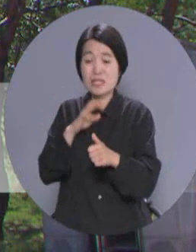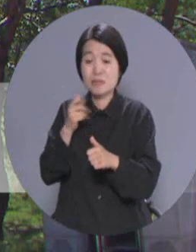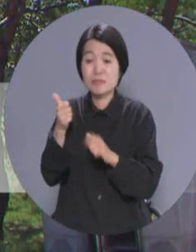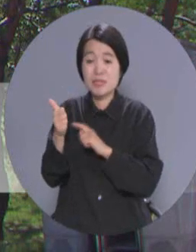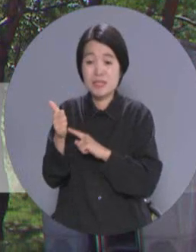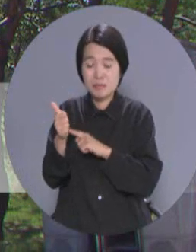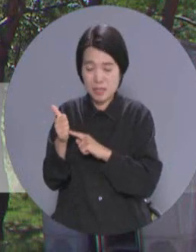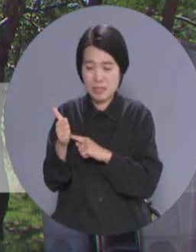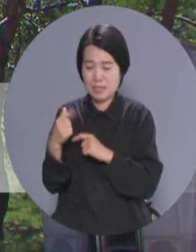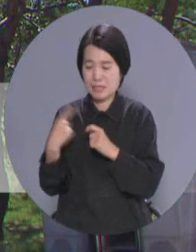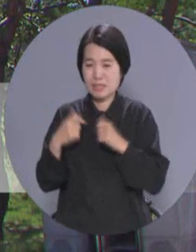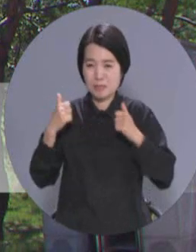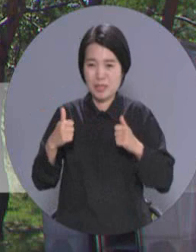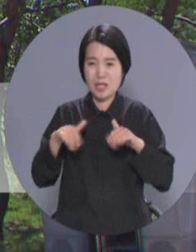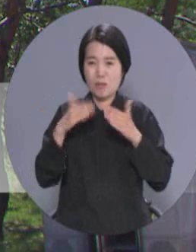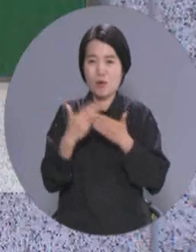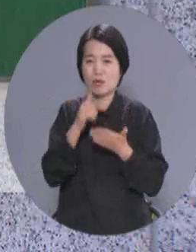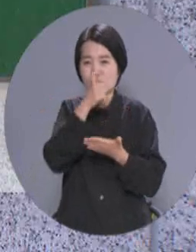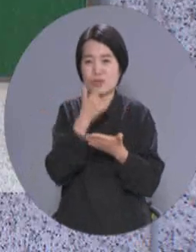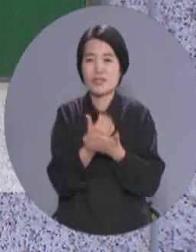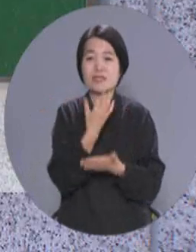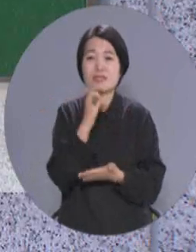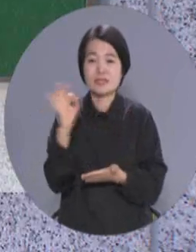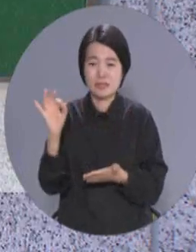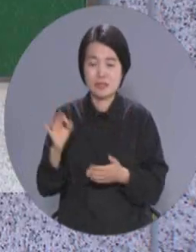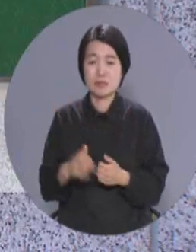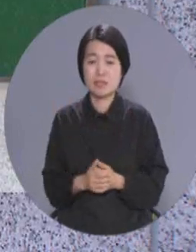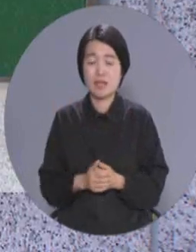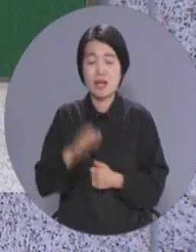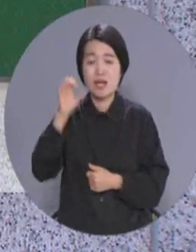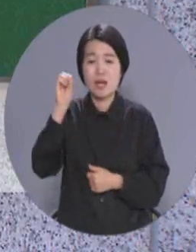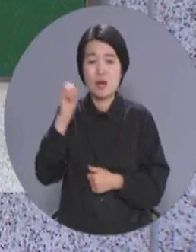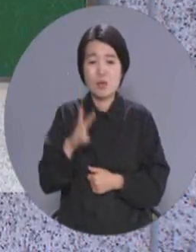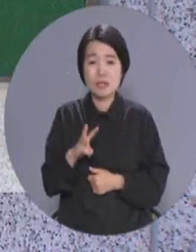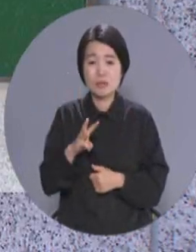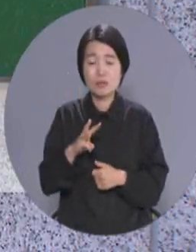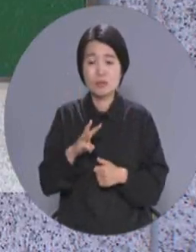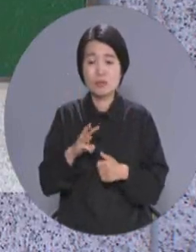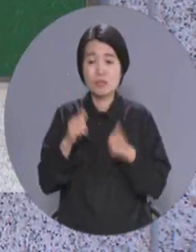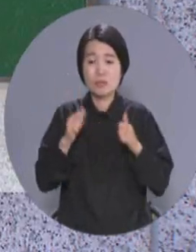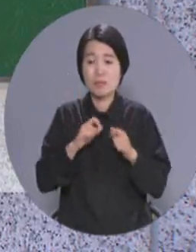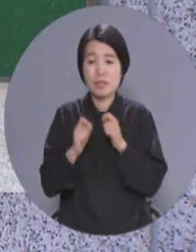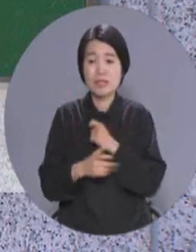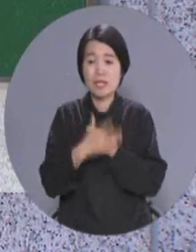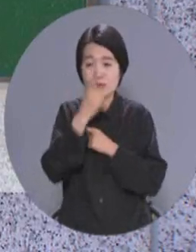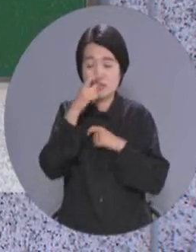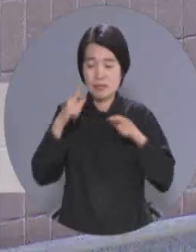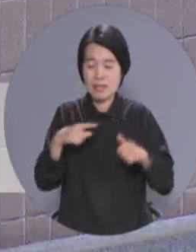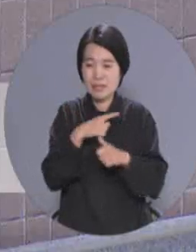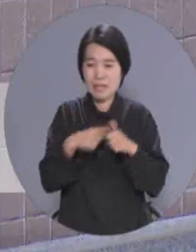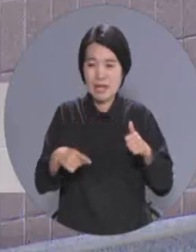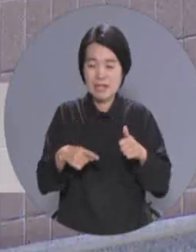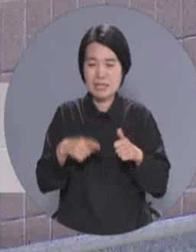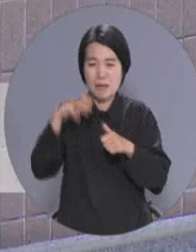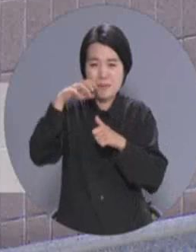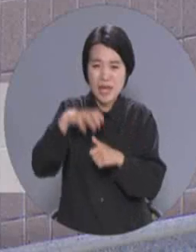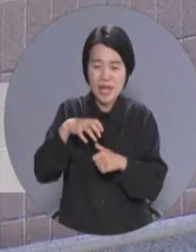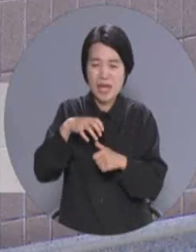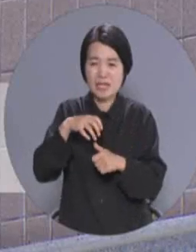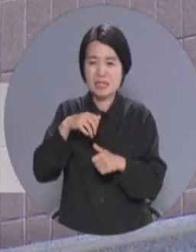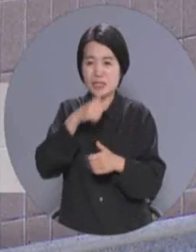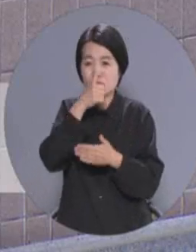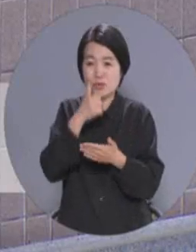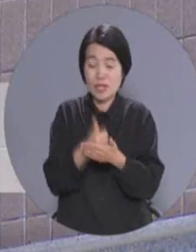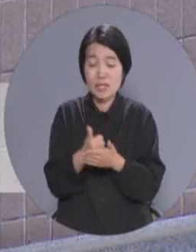첫 재판에서 모든 혐의를 인정했습니다 광주지법 순천 지원은 오늘 살인 중감금 치상 혐의로 구속